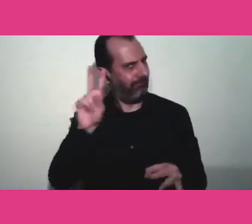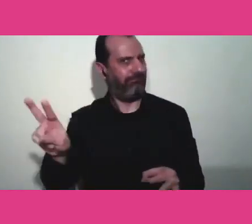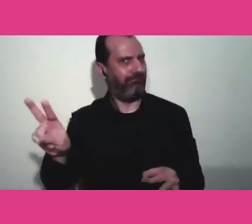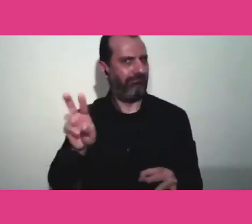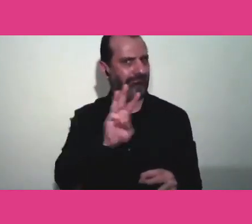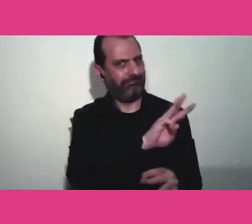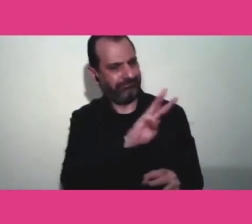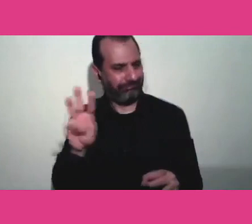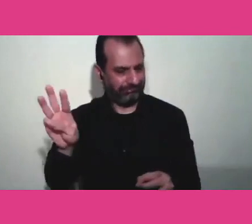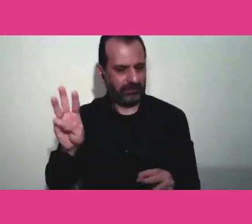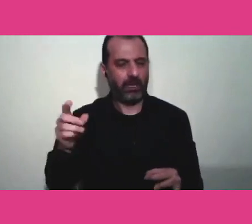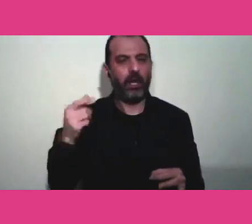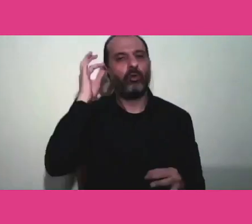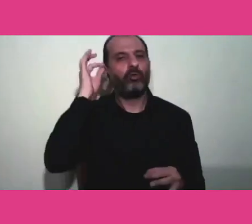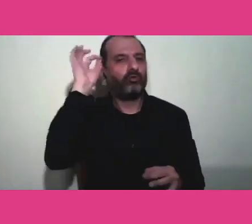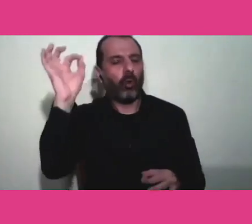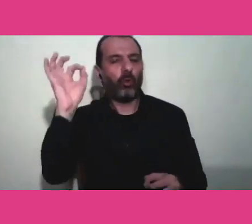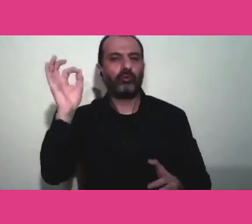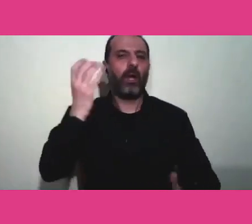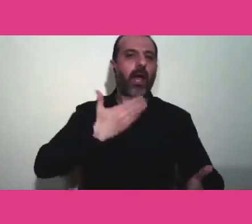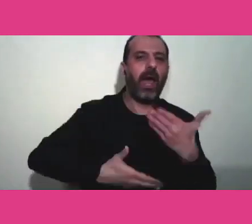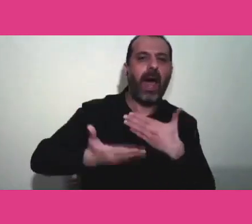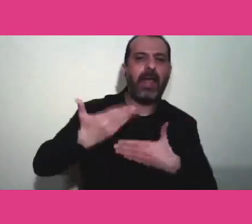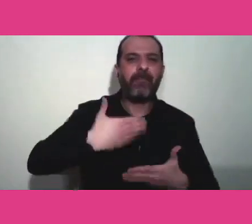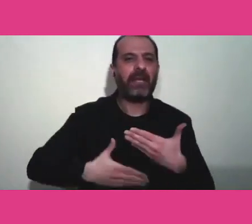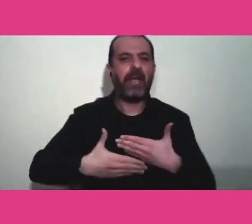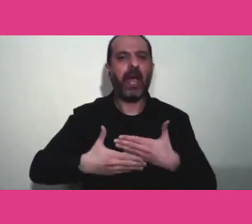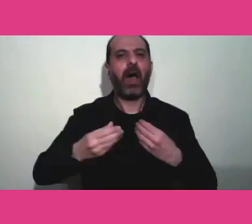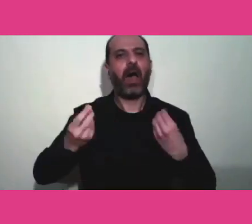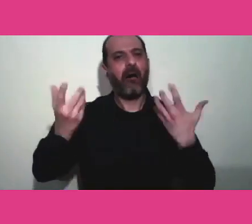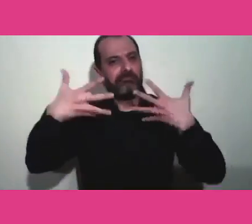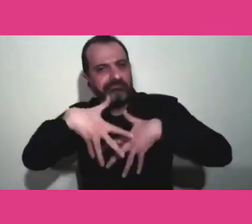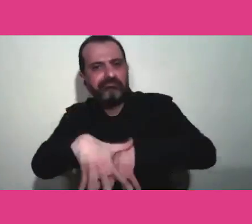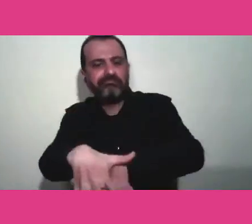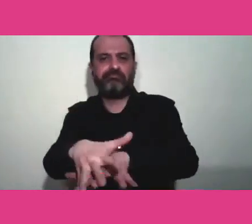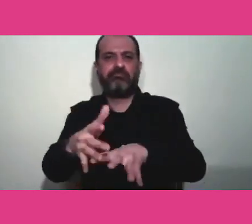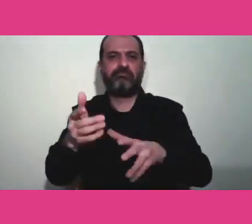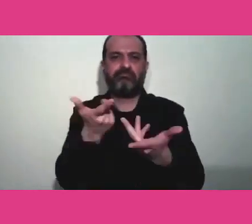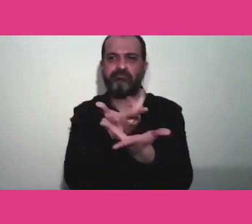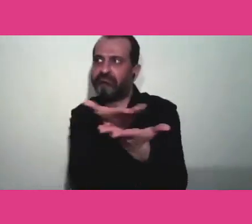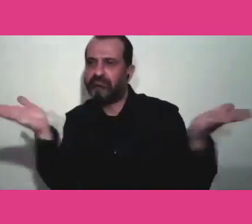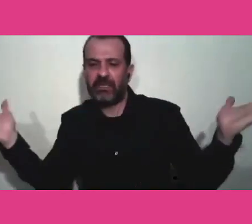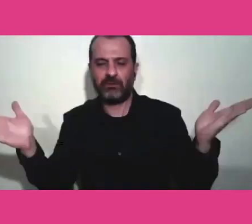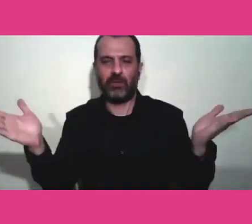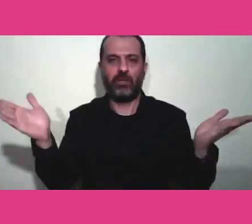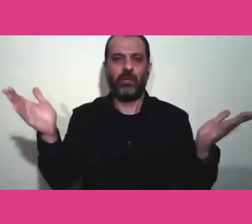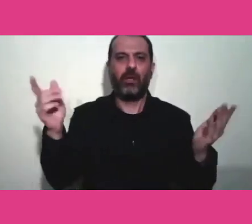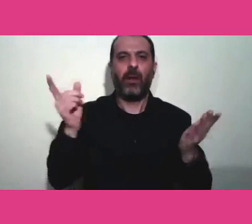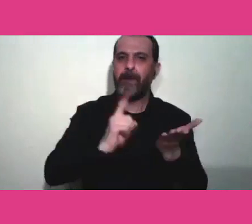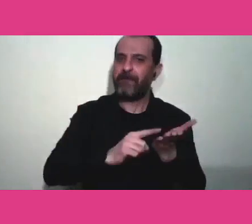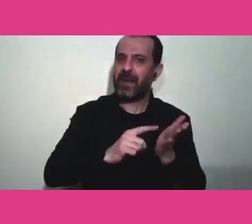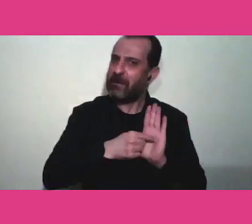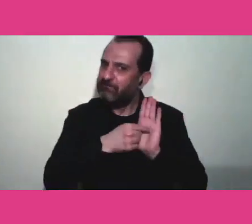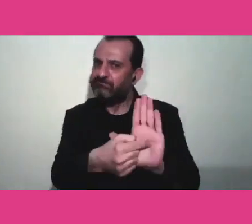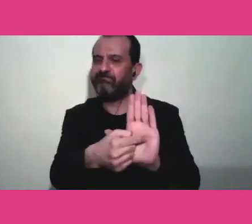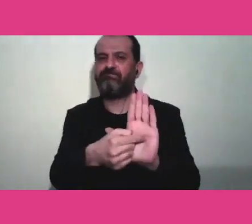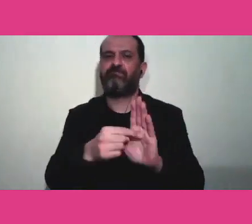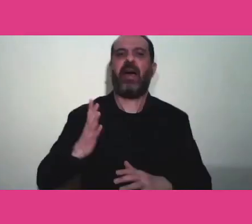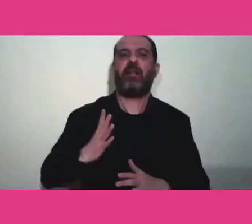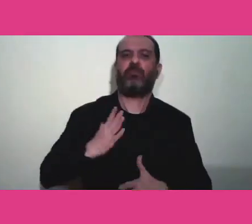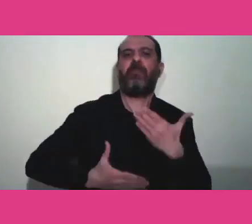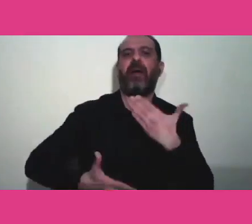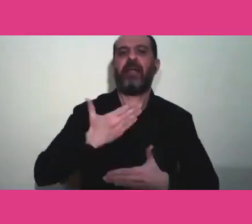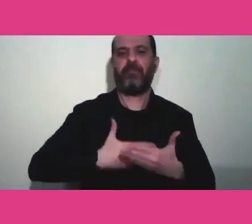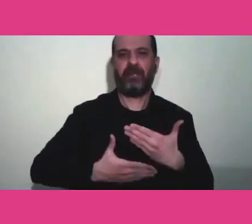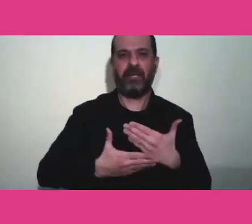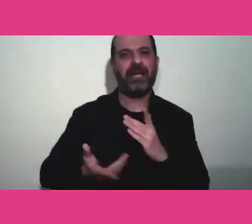κάνουμε την αναπηρία ένα mainstream ζήτημα και να αυξήσουμε την ορατότητα των ανάπηρων ατόμων, πάντα με μια